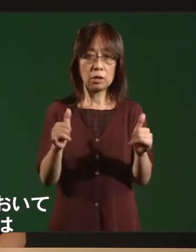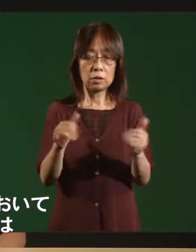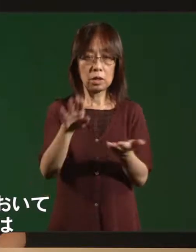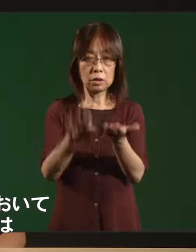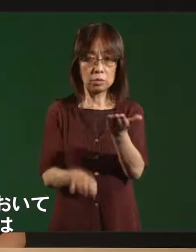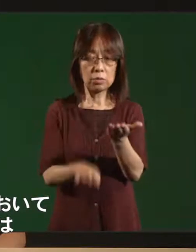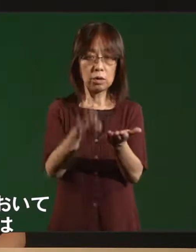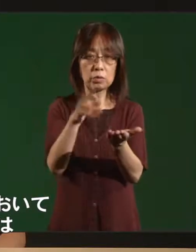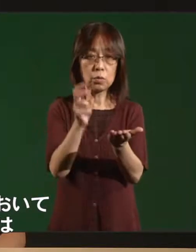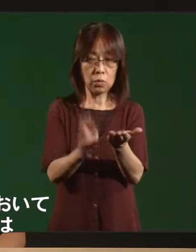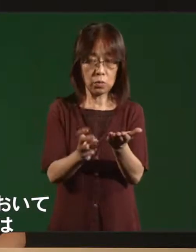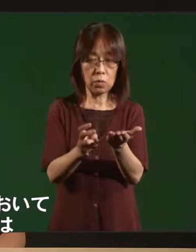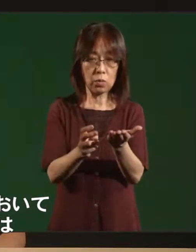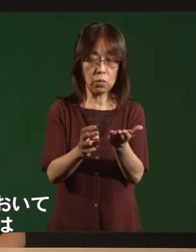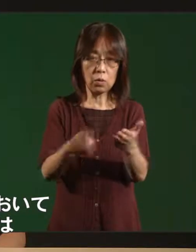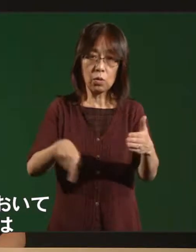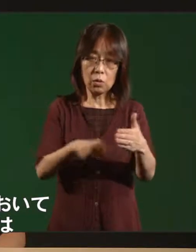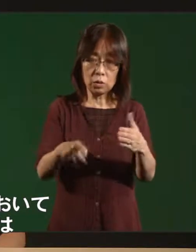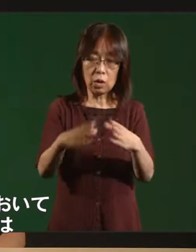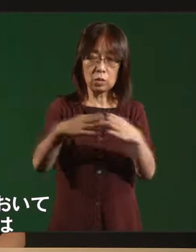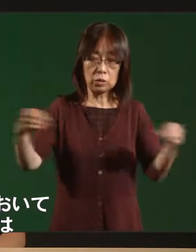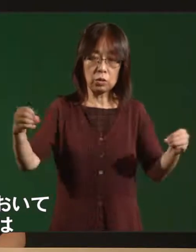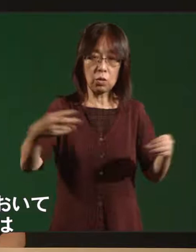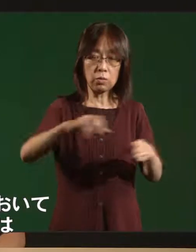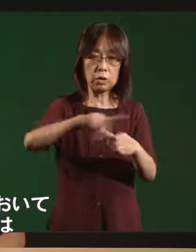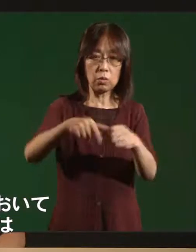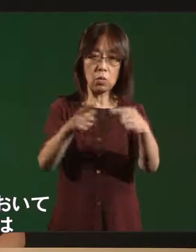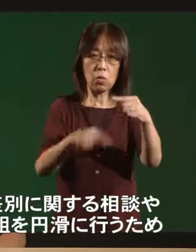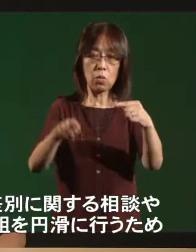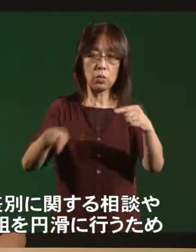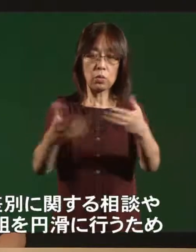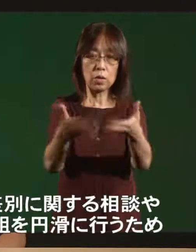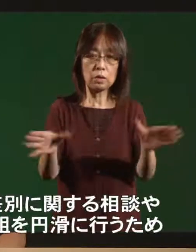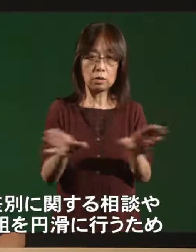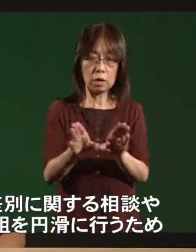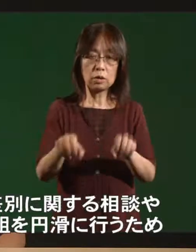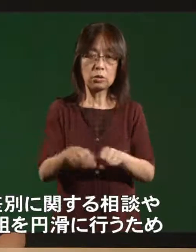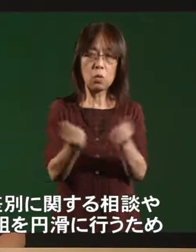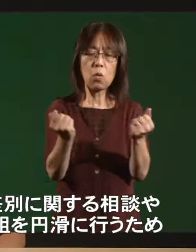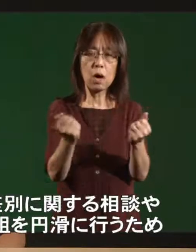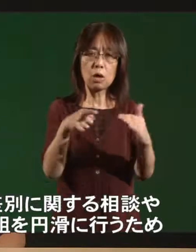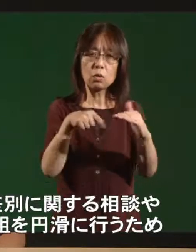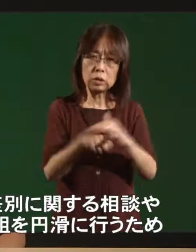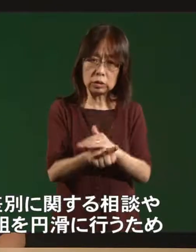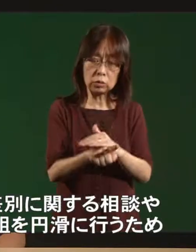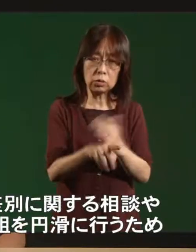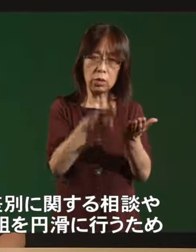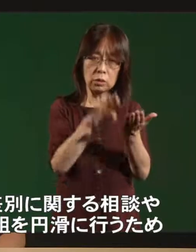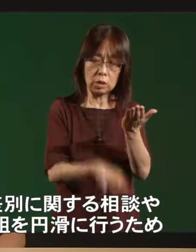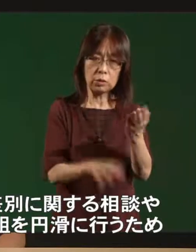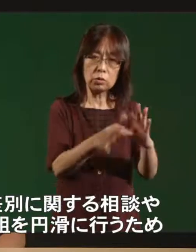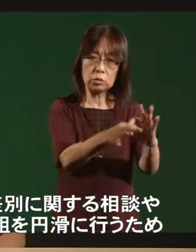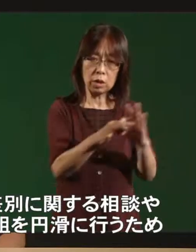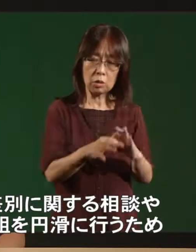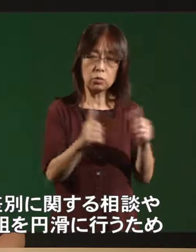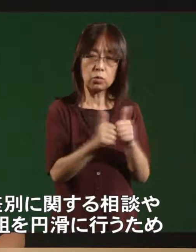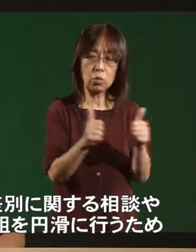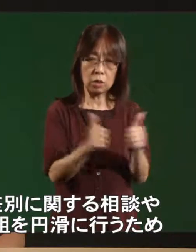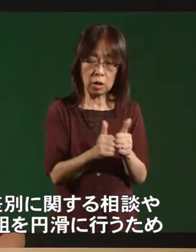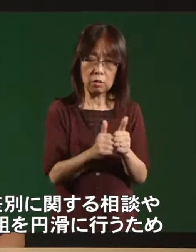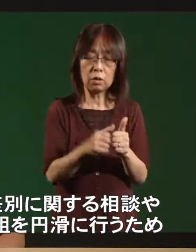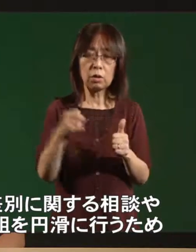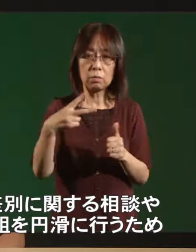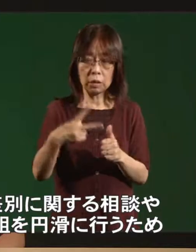法において国及び地方公共団体は障害を理由とした差別に関する相談や